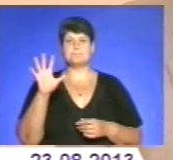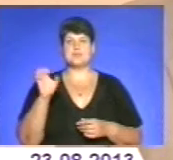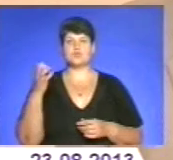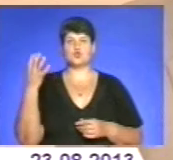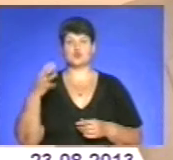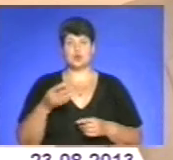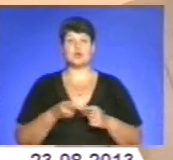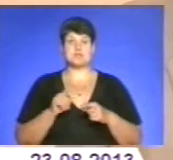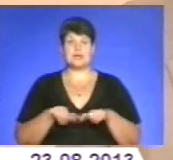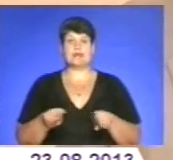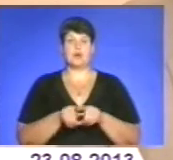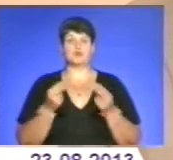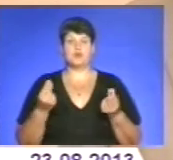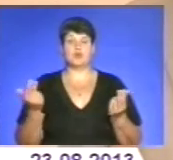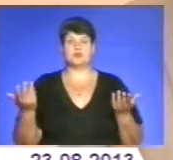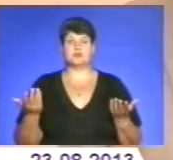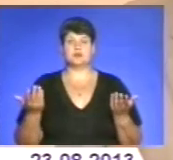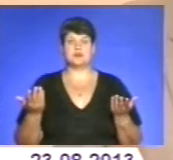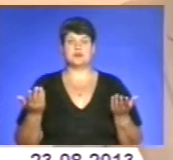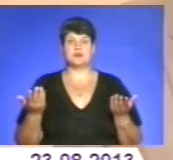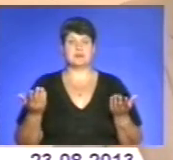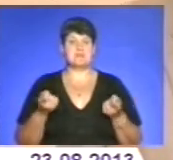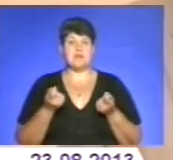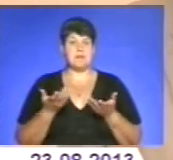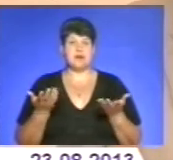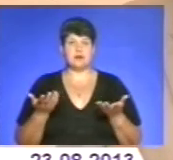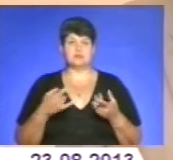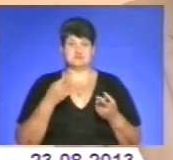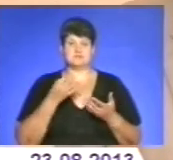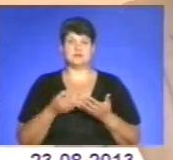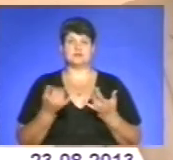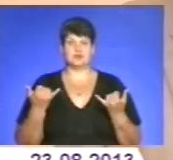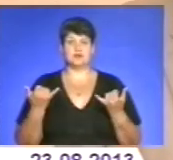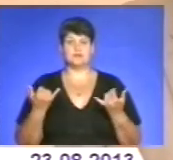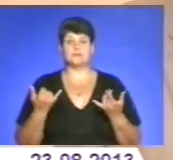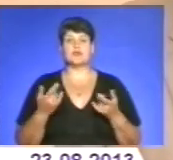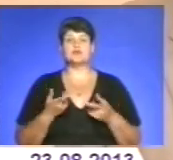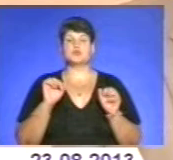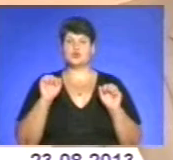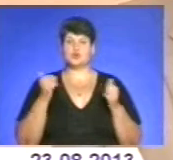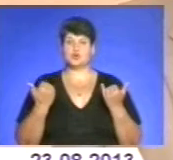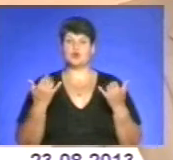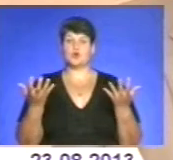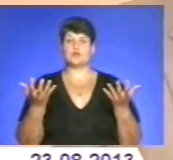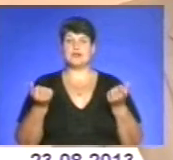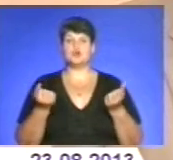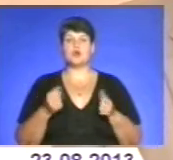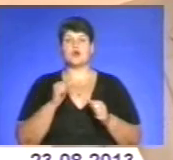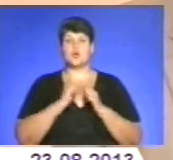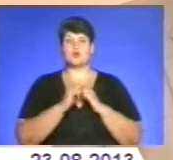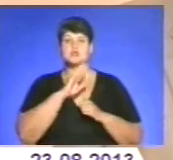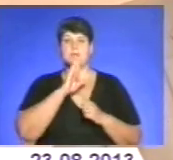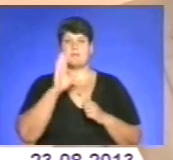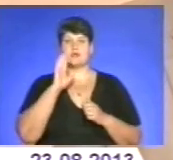11 540 – це теж гроші, і немалі, скажімо, сьогодні гроші, які сьогодні одержує кожна матір при